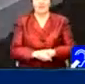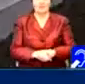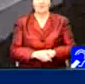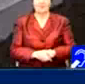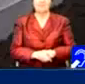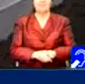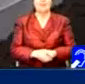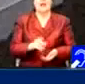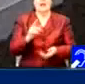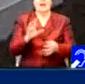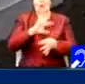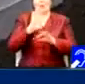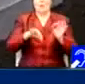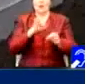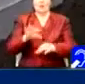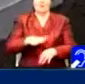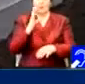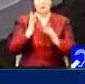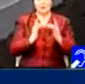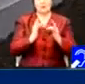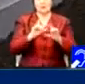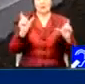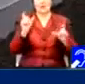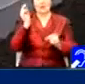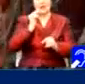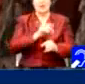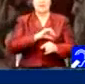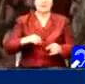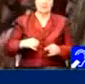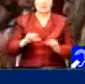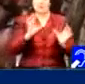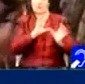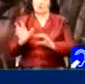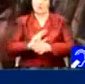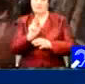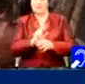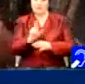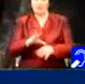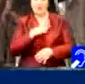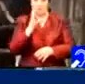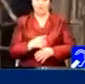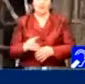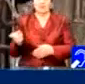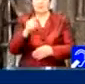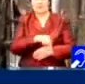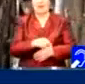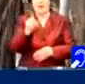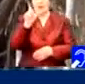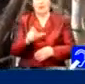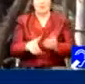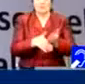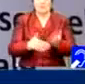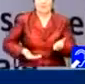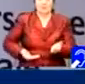bani. În cadrul proiectului, foștii rezidenți au fost învățați să-și poarte singuri de grijă. În ajutor le vine asistentul social. Iar pentru